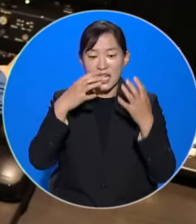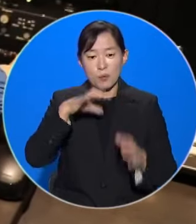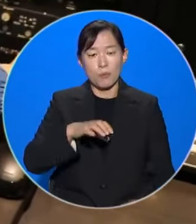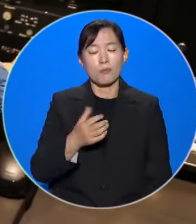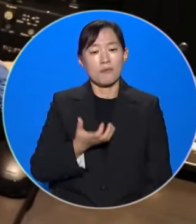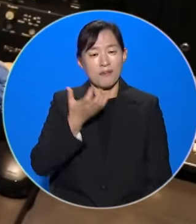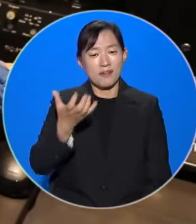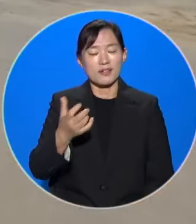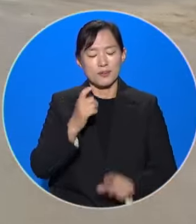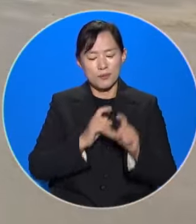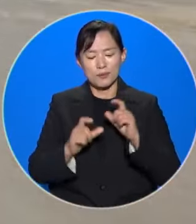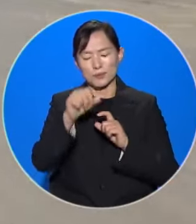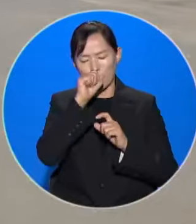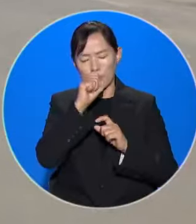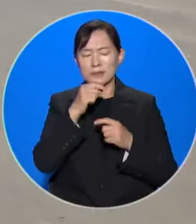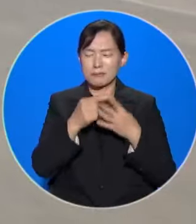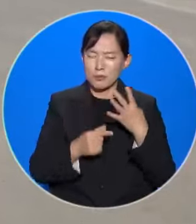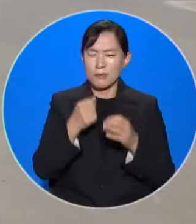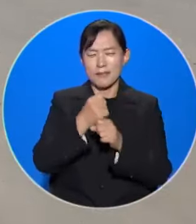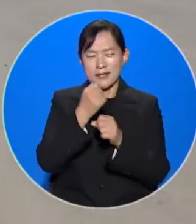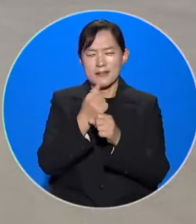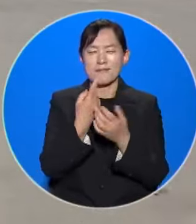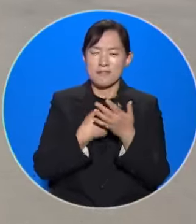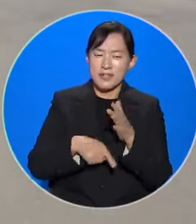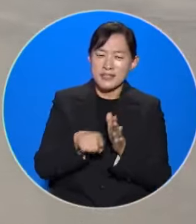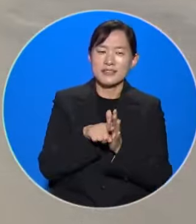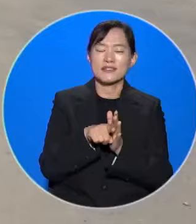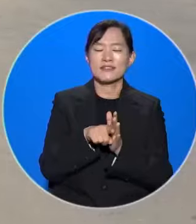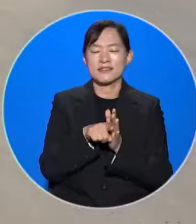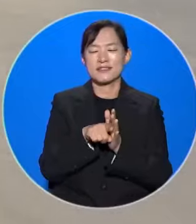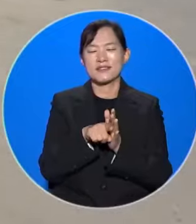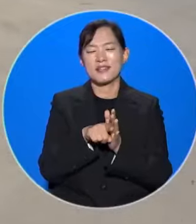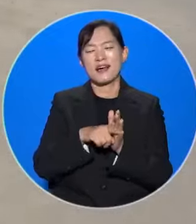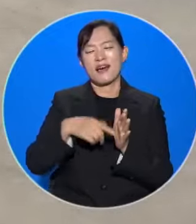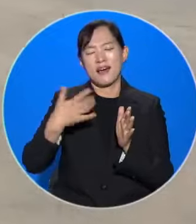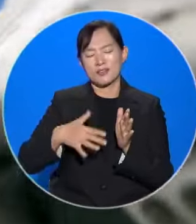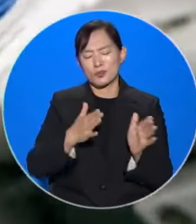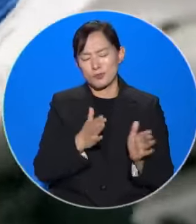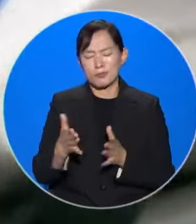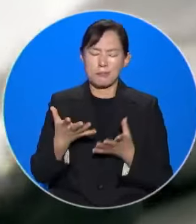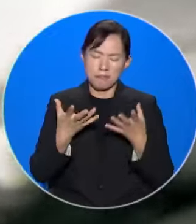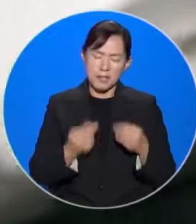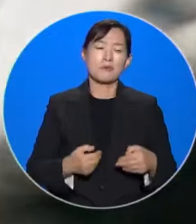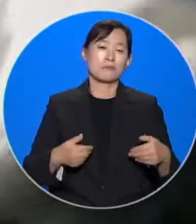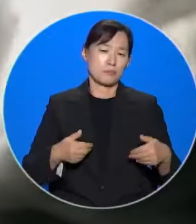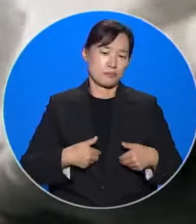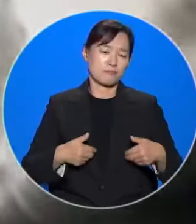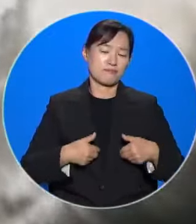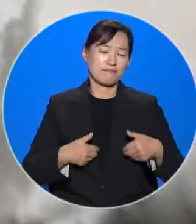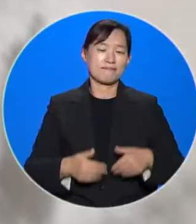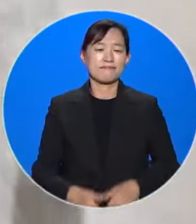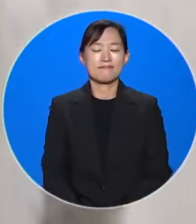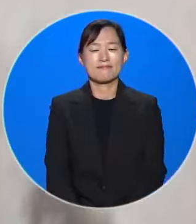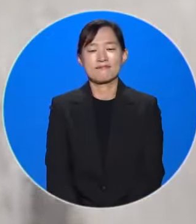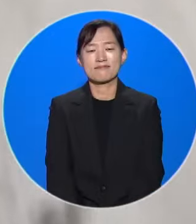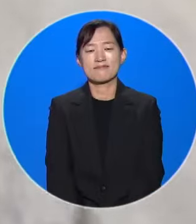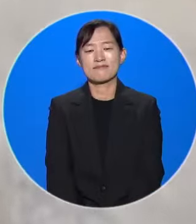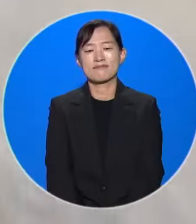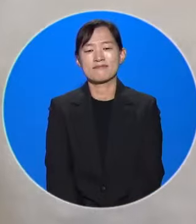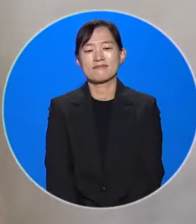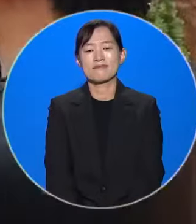복음자리에서 더욱 풍성하고 은혜로운 복음 컨텐츠를 만들기 위해서는 아직 준비하고 채워야 할 것이 많은